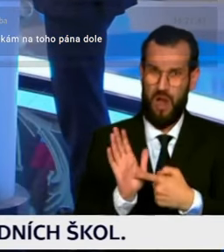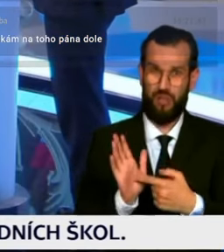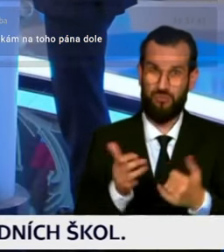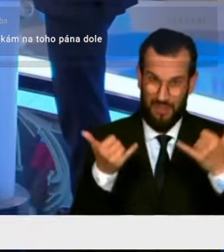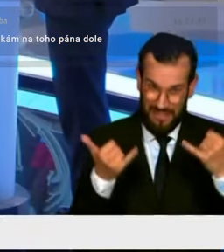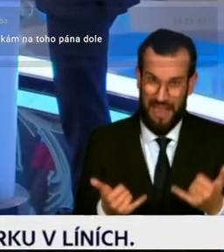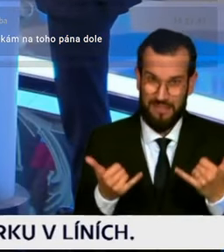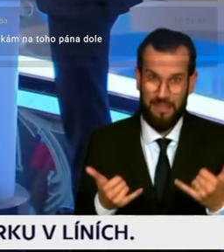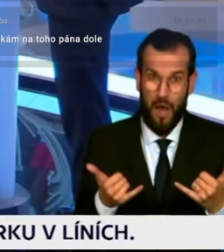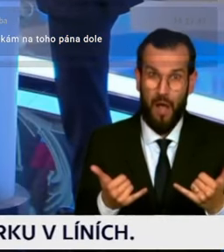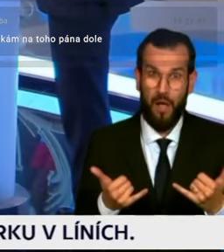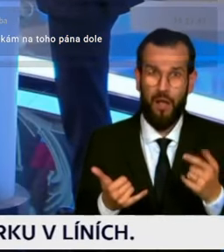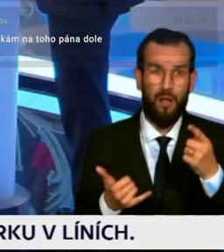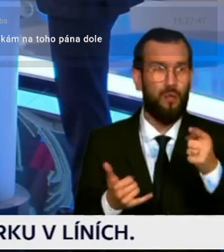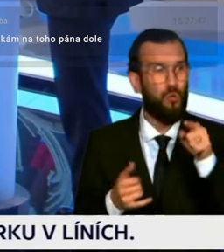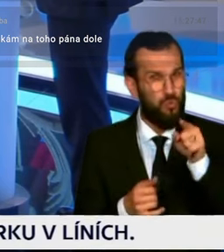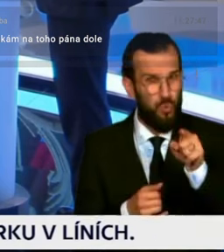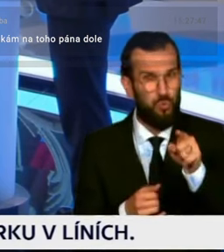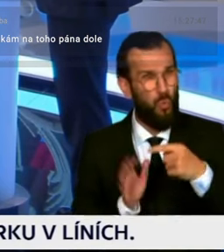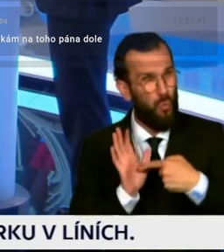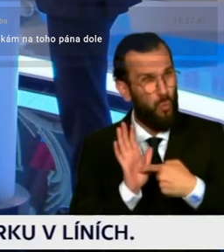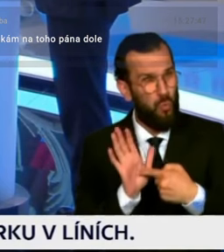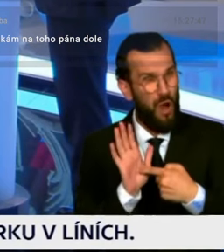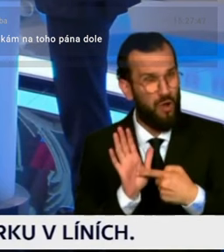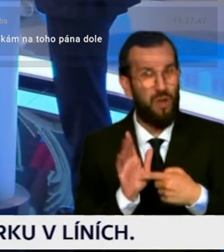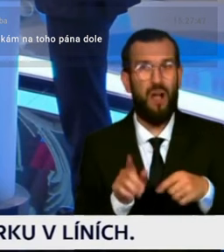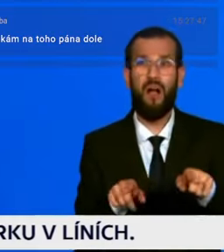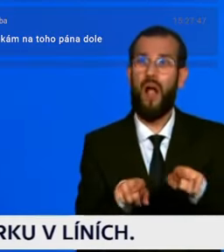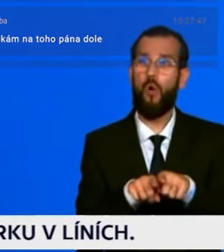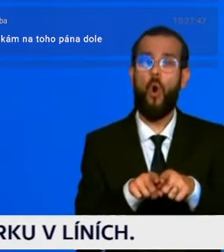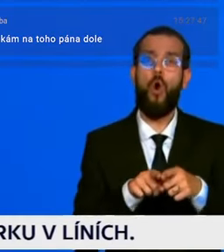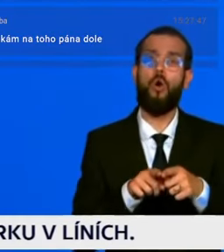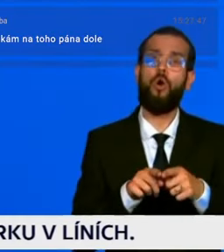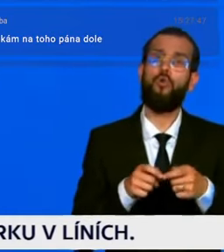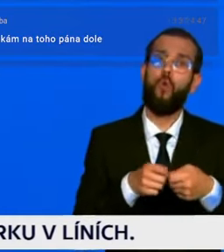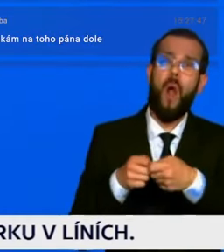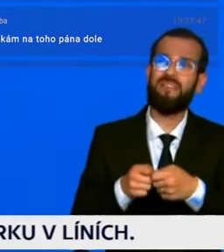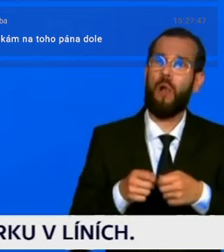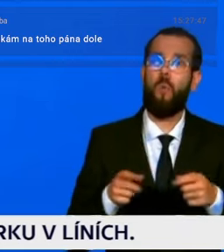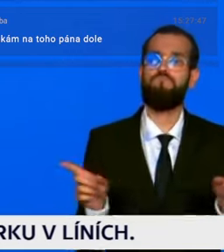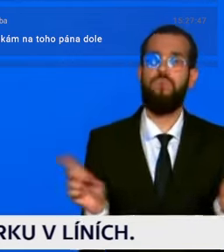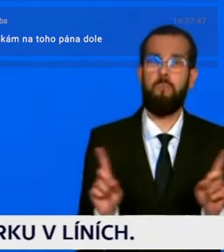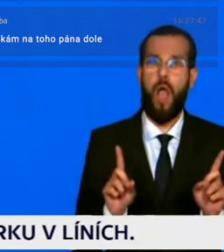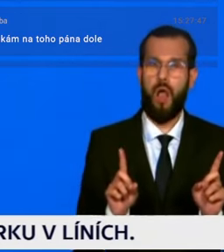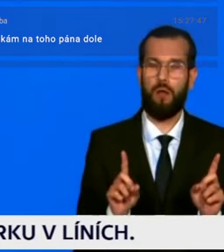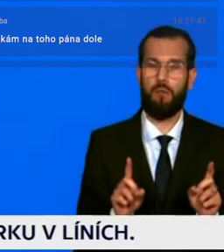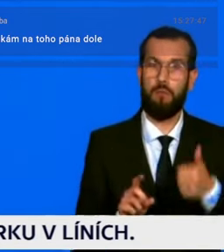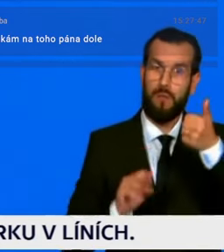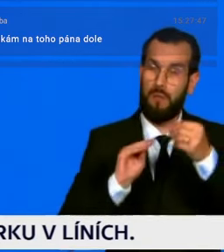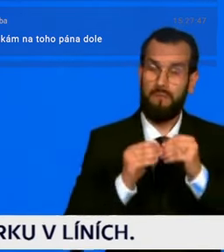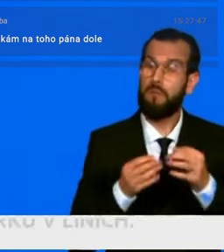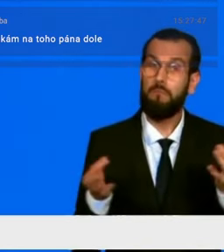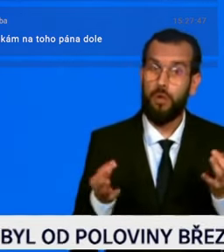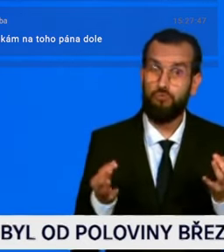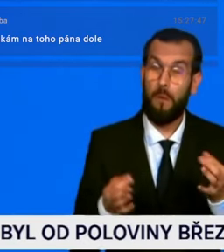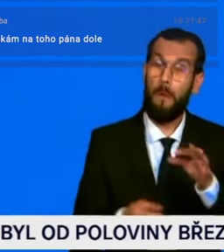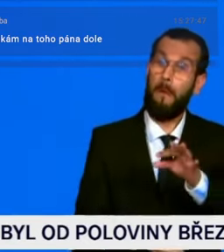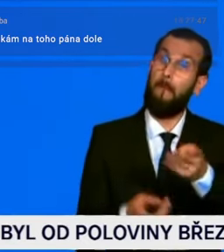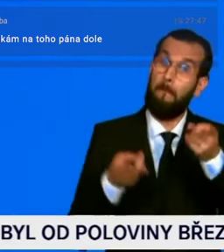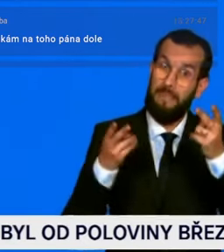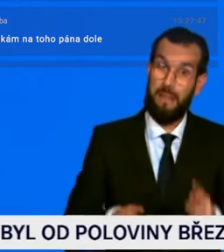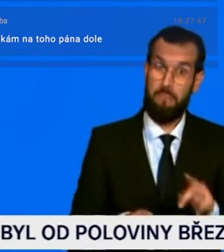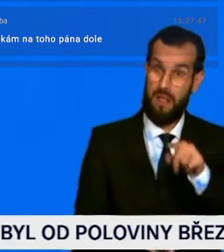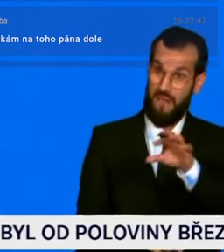Toto toto bojové cvičenie a bojový poplach koalície lebo ide len o jedno aby vašim prípadným zvolením sa tu